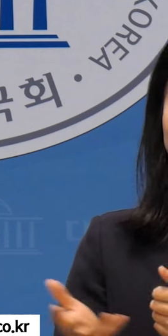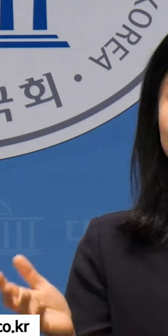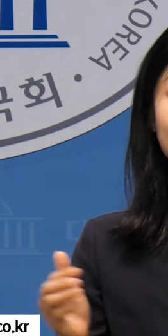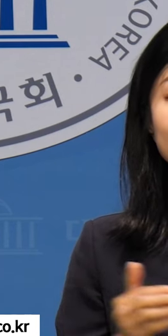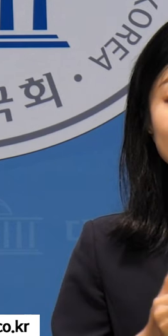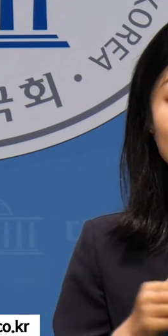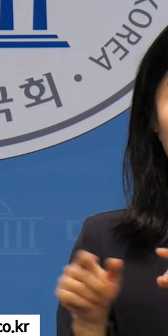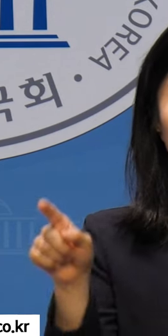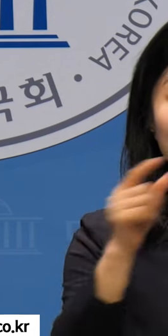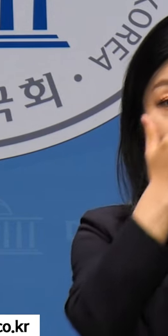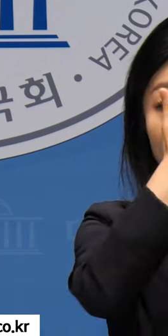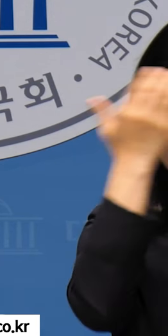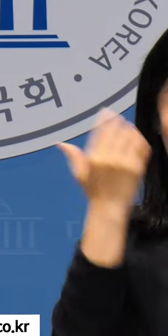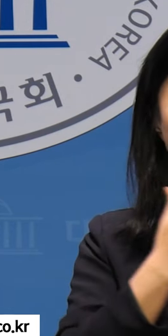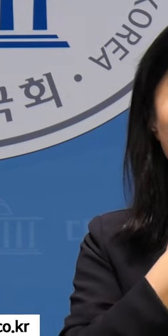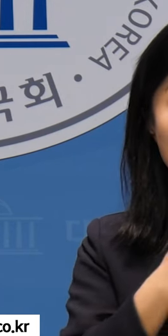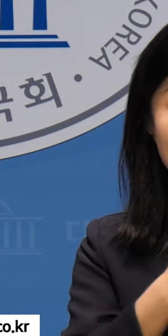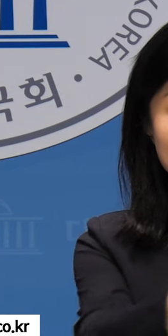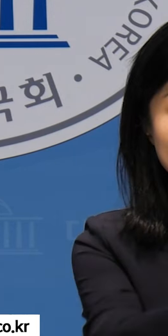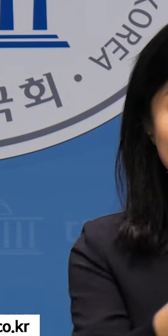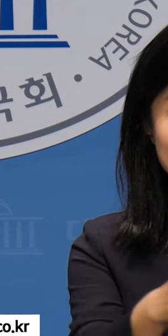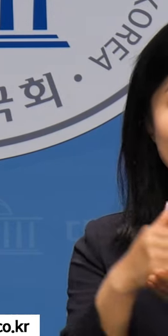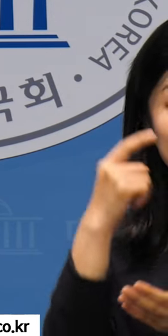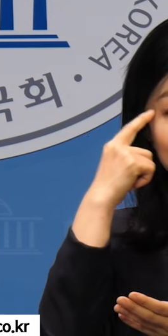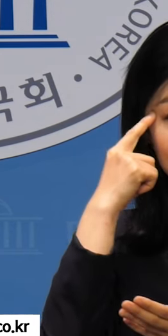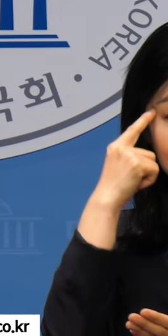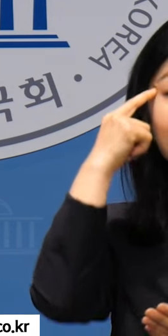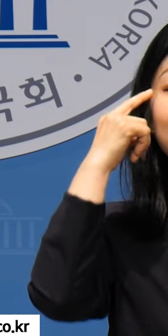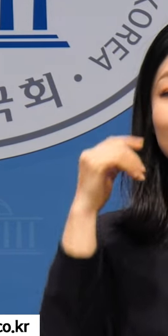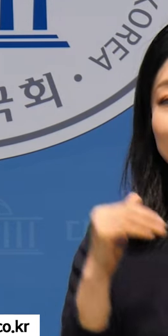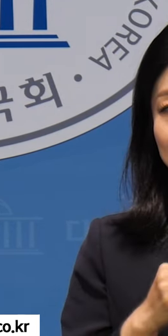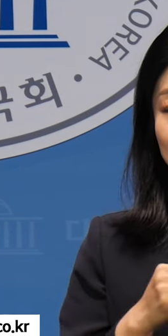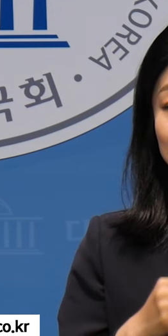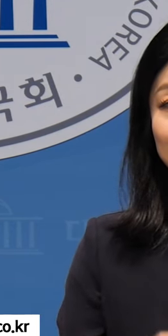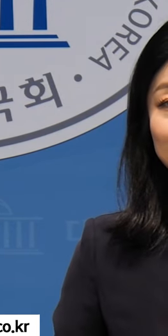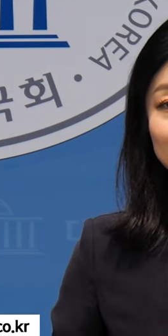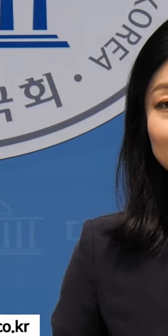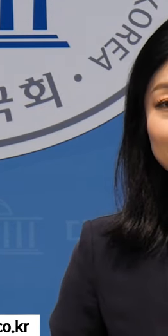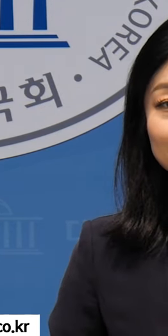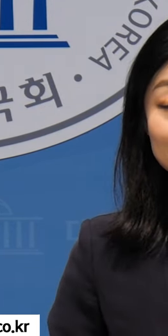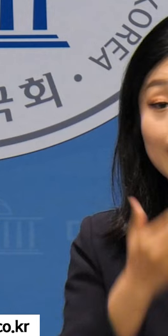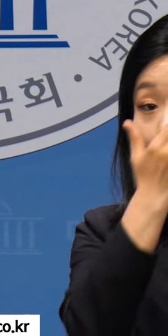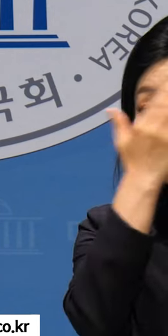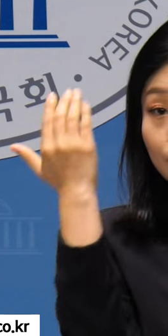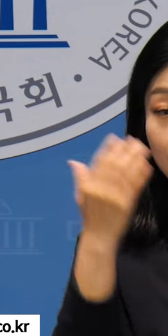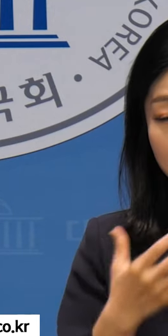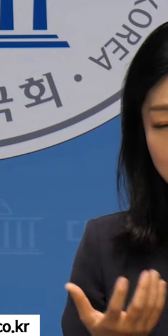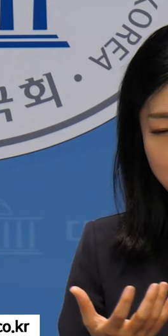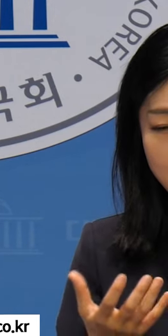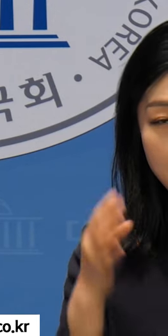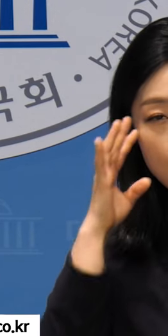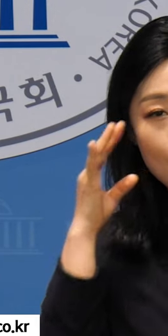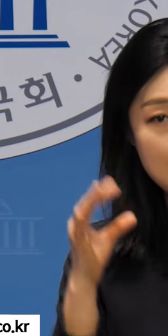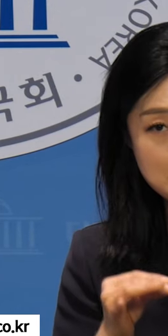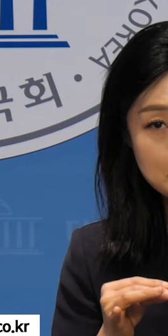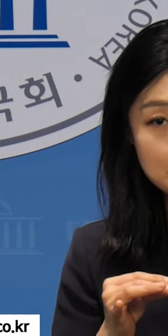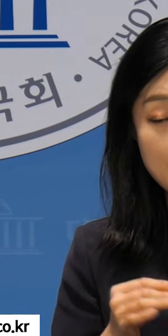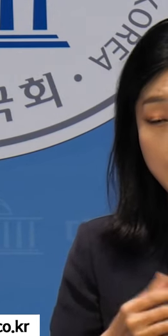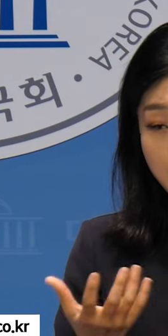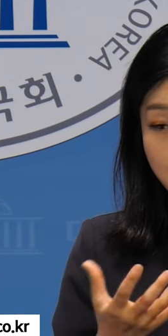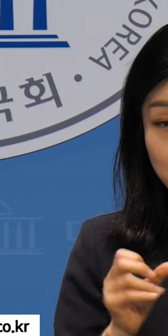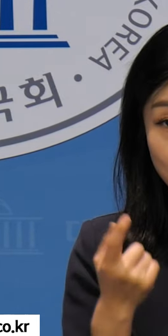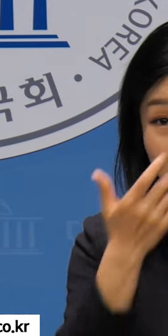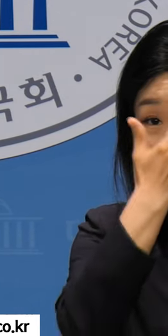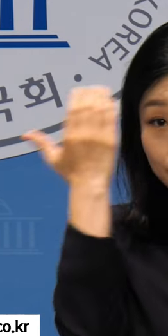전국의 청년들의 목소리를 듣고 싶다는 생각을 하게 되었습니다. 그렇게 청년들의 아픔을 공감하며